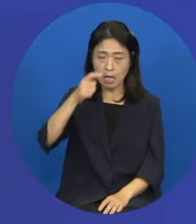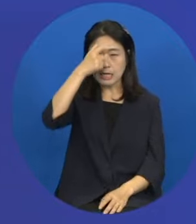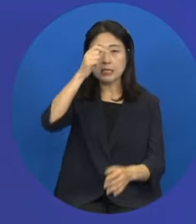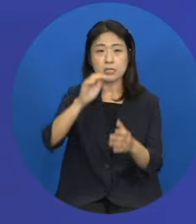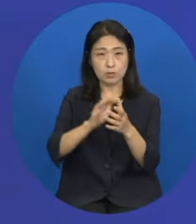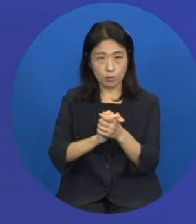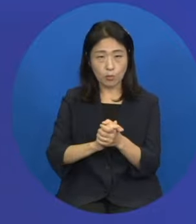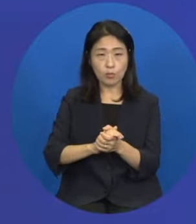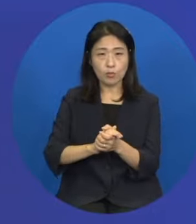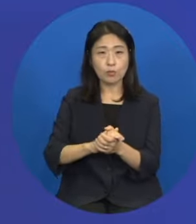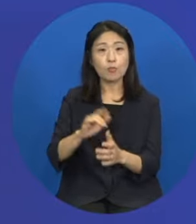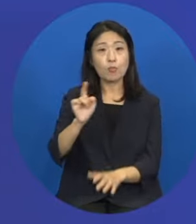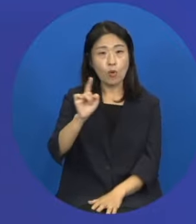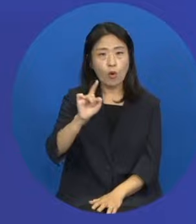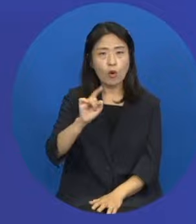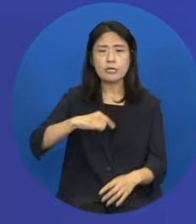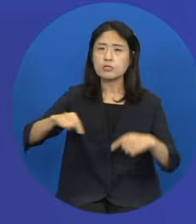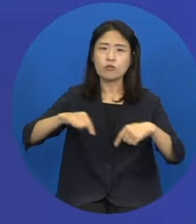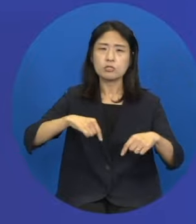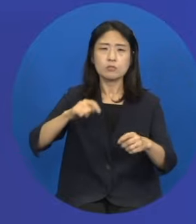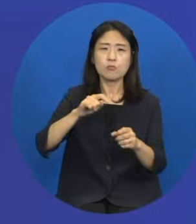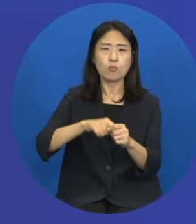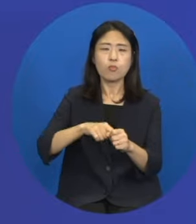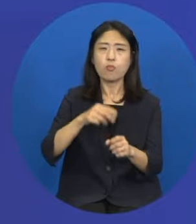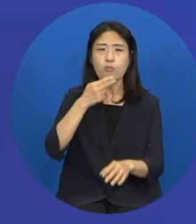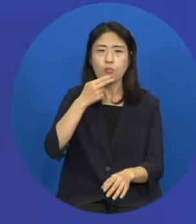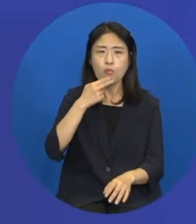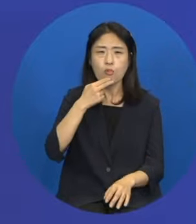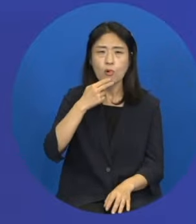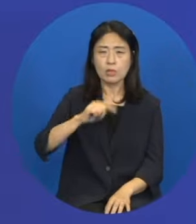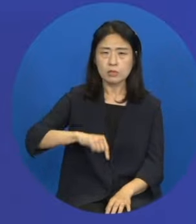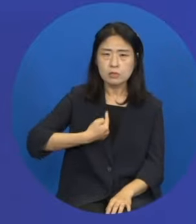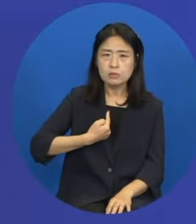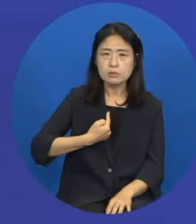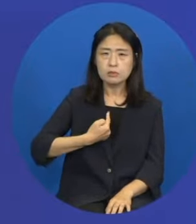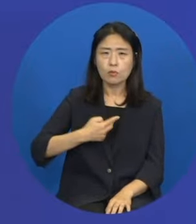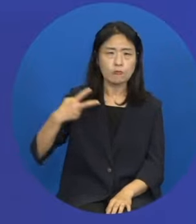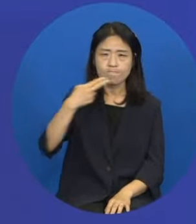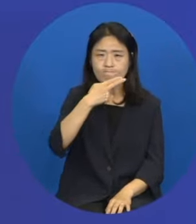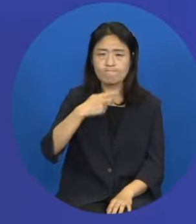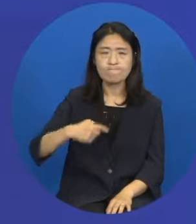먼저 하나님 앞에 금식하며 자신들의 죄를 회개했죠.